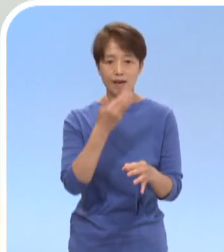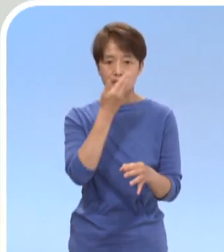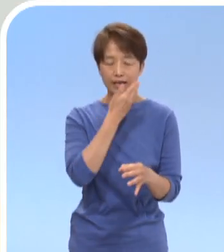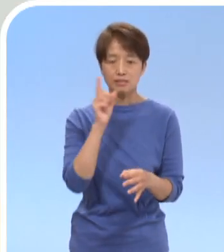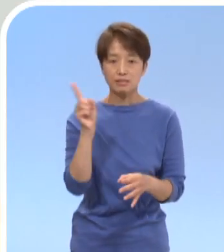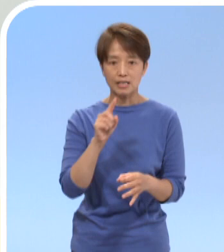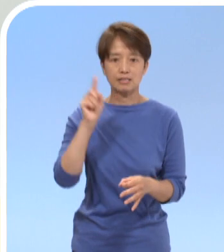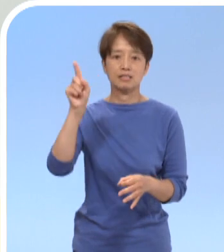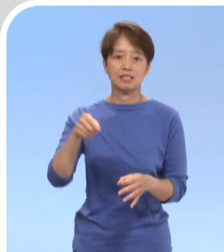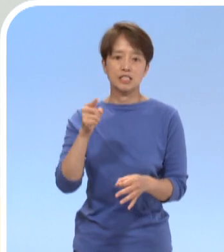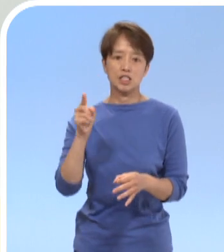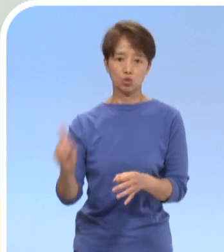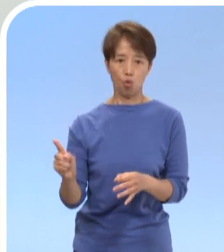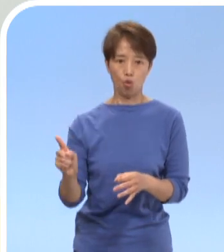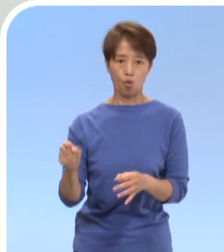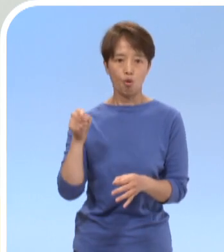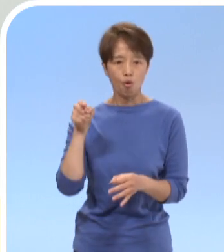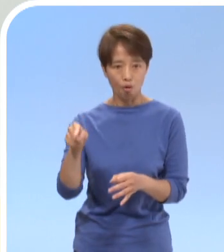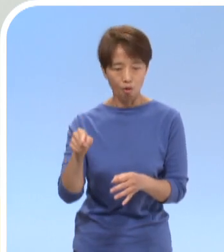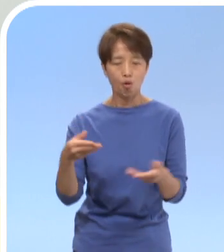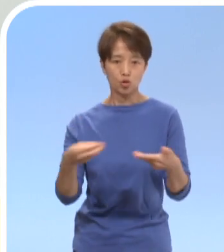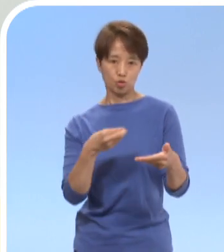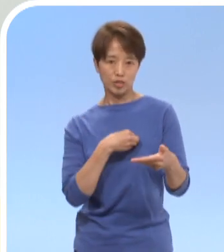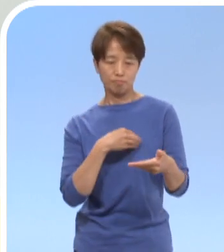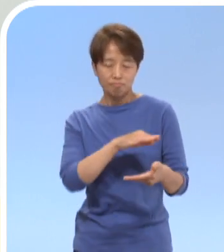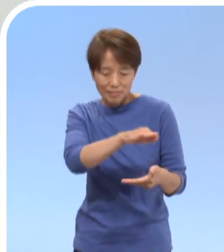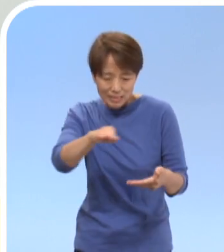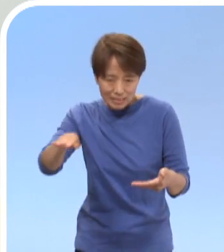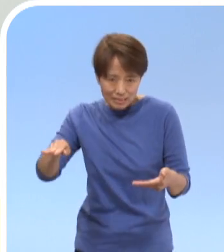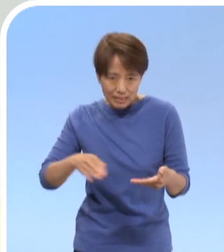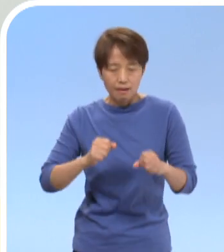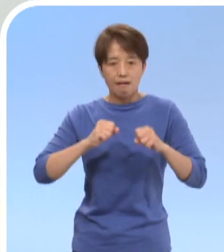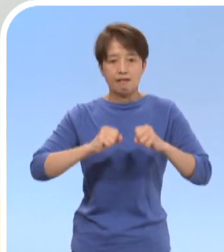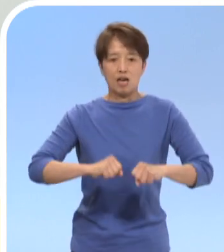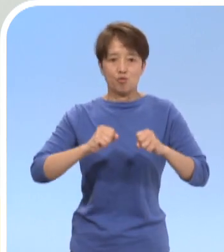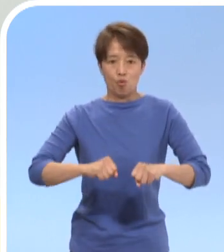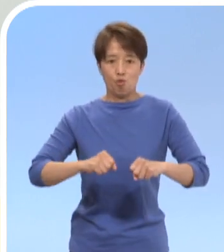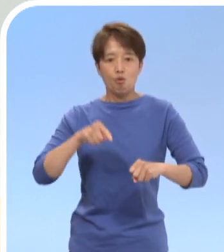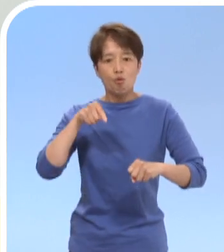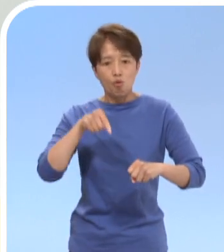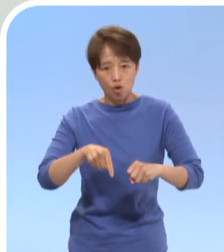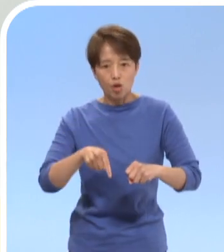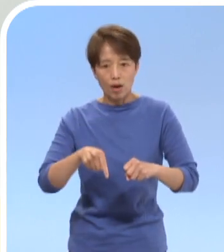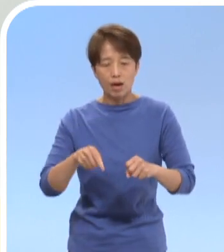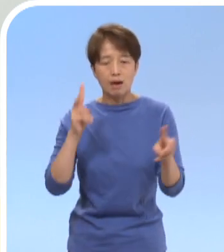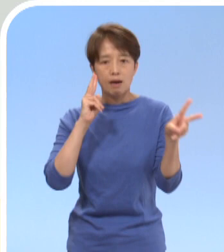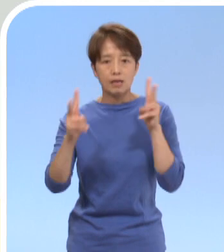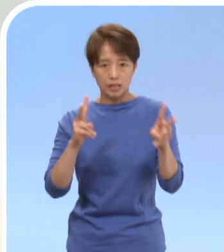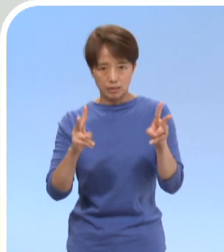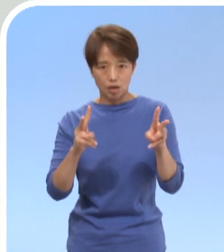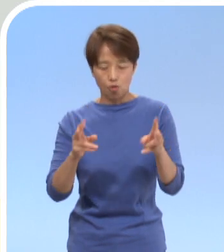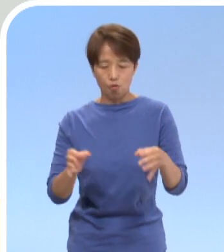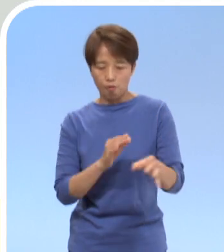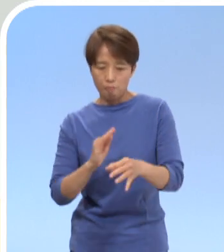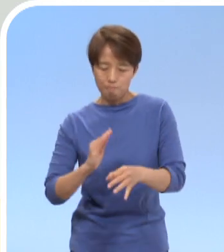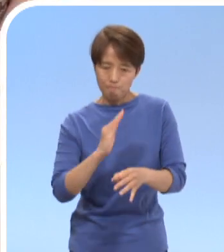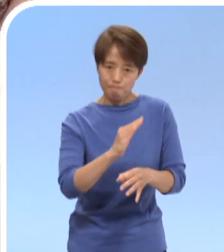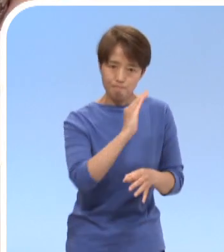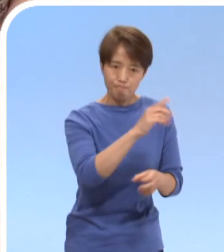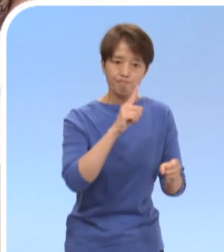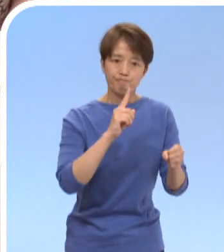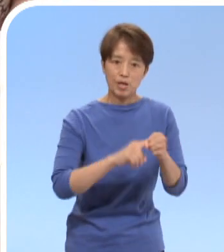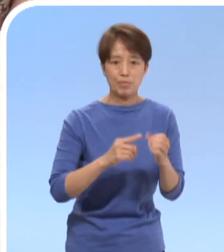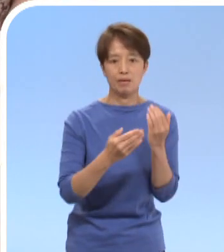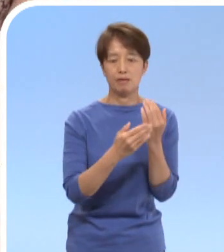まあ、人材、まあ、人そのものであると、まあ、社員一人一人がですね、まあ、心身ともに健康であることが、まあ、会社を持続的に